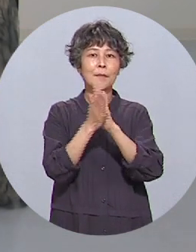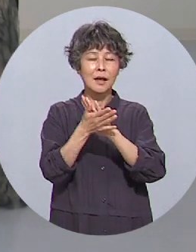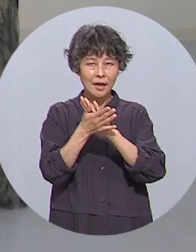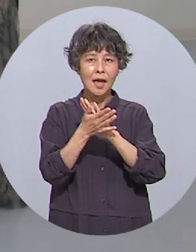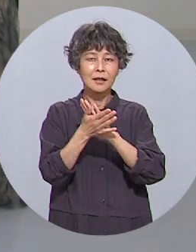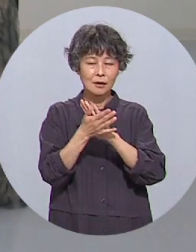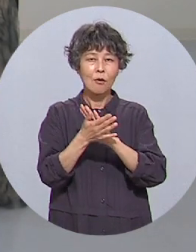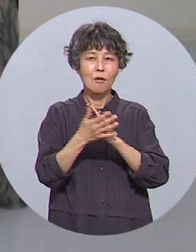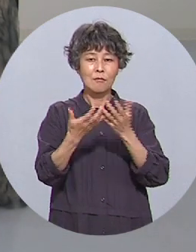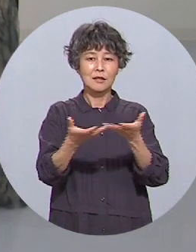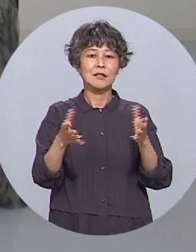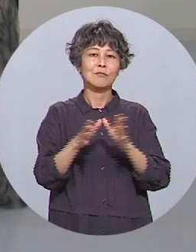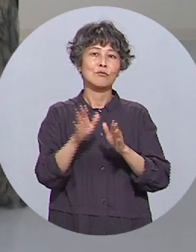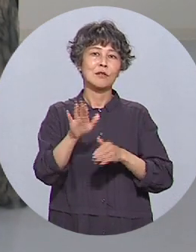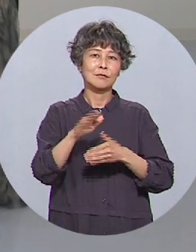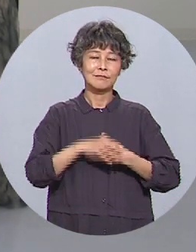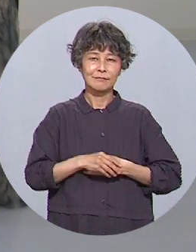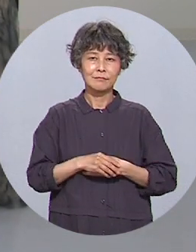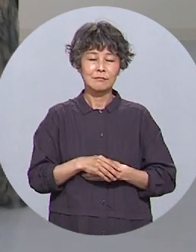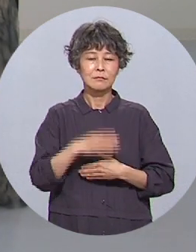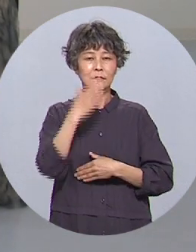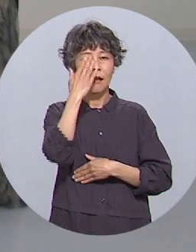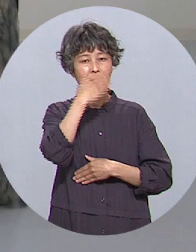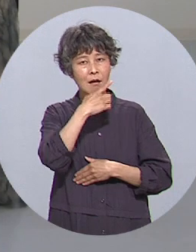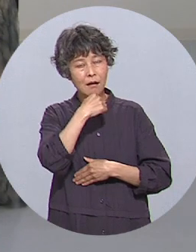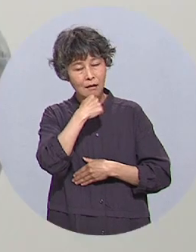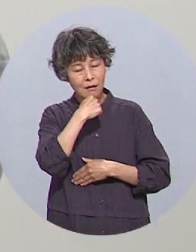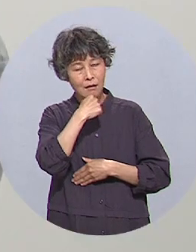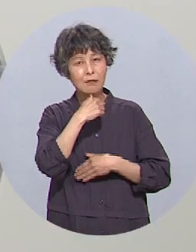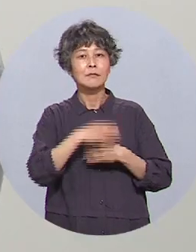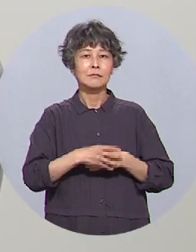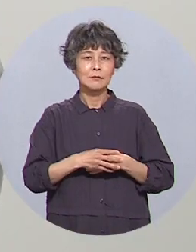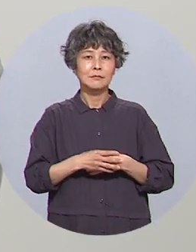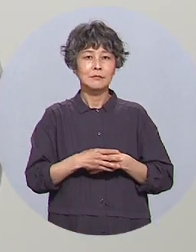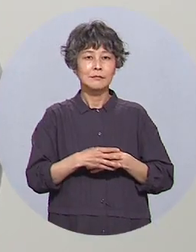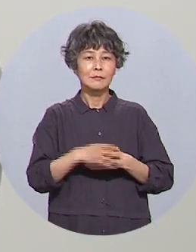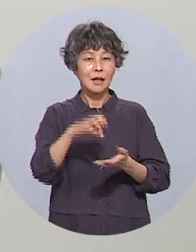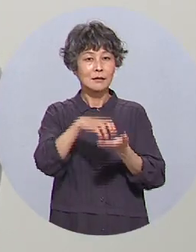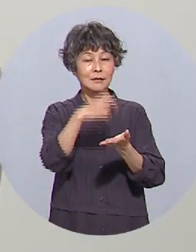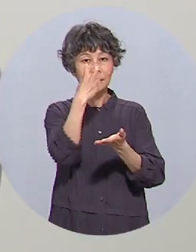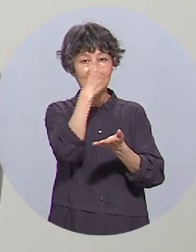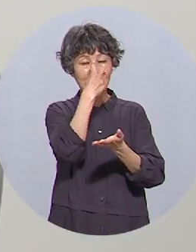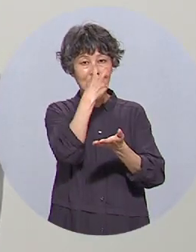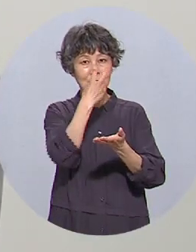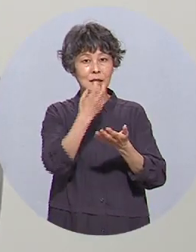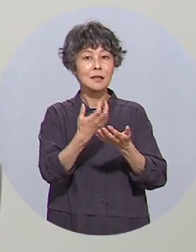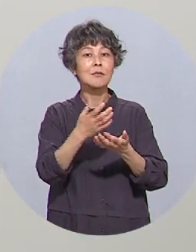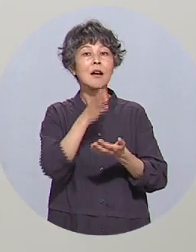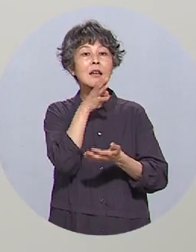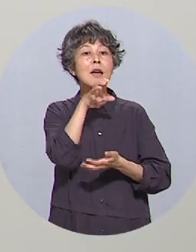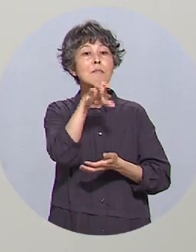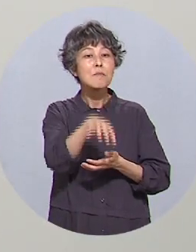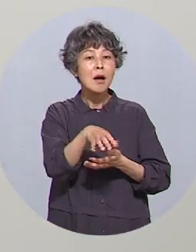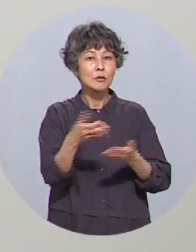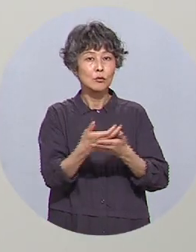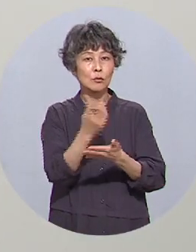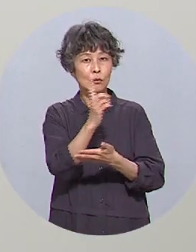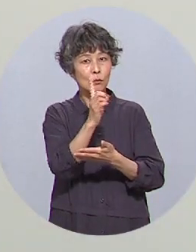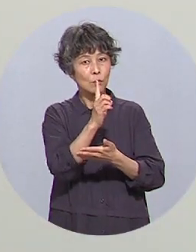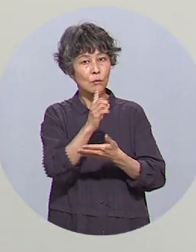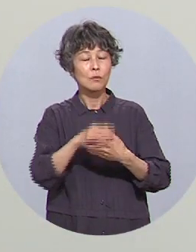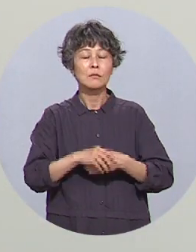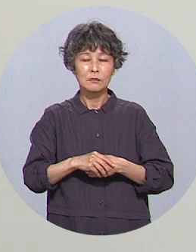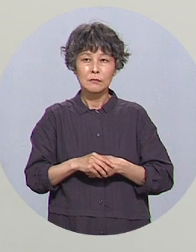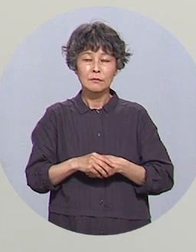鑑識班になります。 なるほど、はい、そういう背景があったんですね、はい、鑑識官は具体的に現場でどういったことをするんですか。